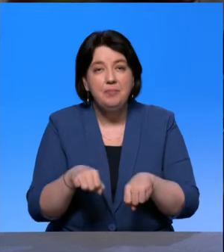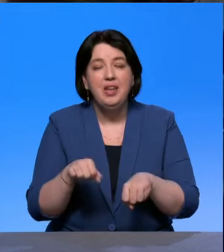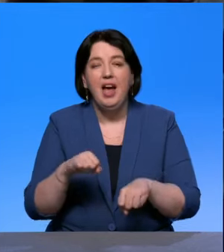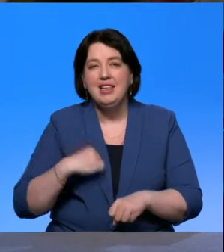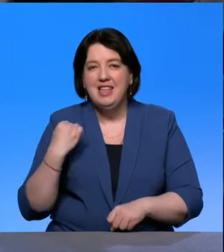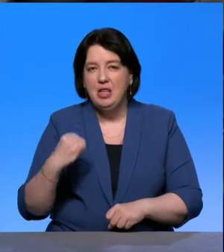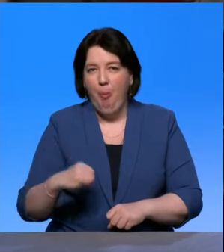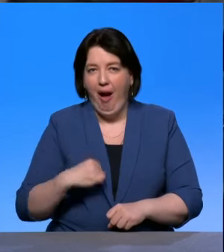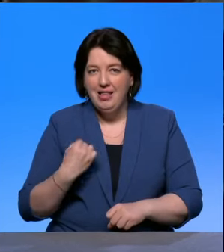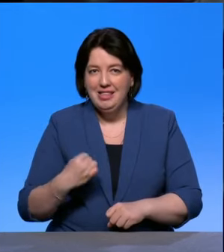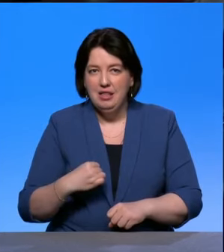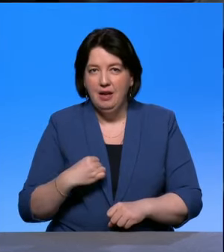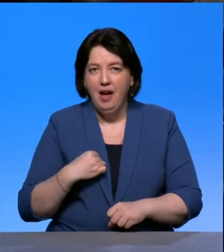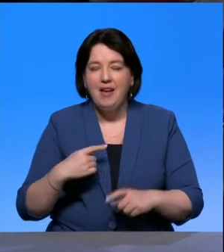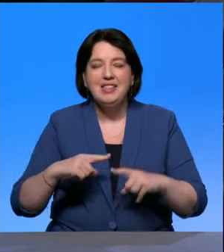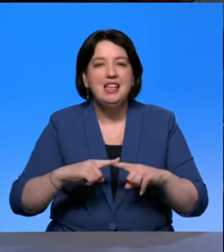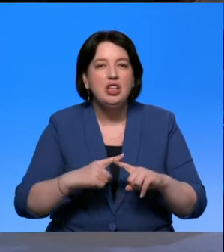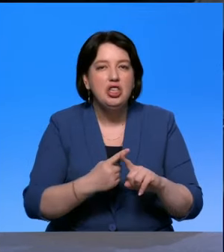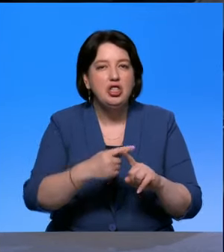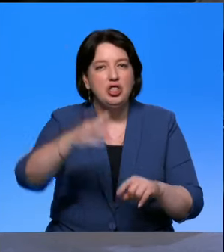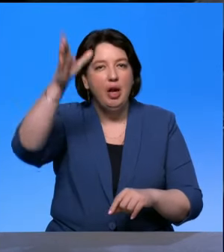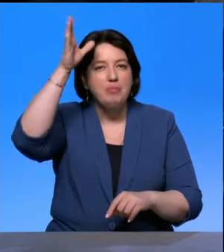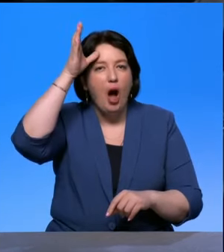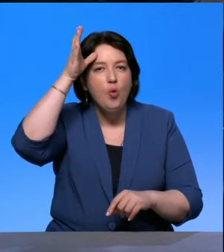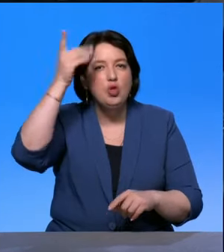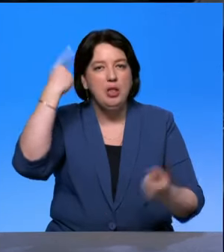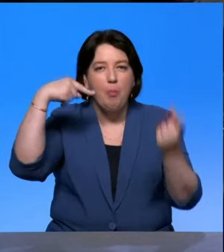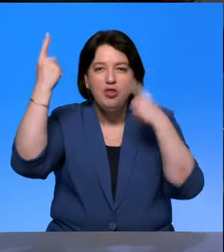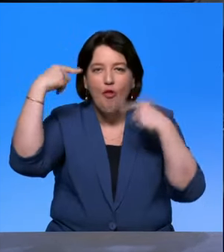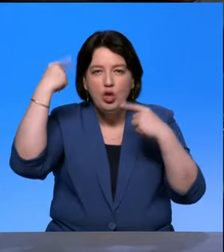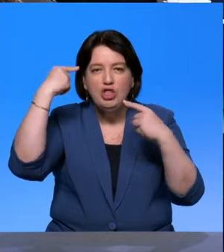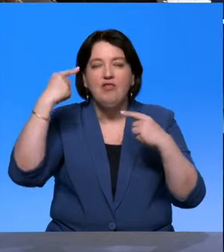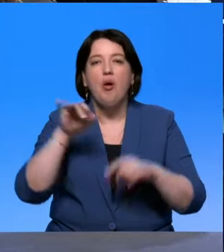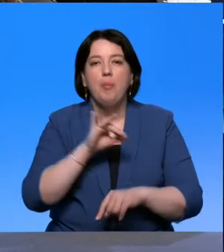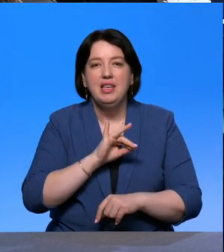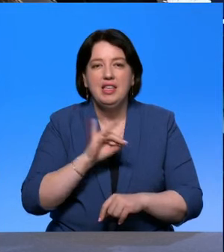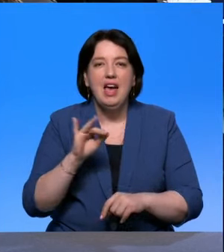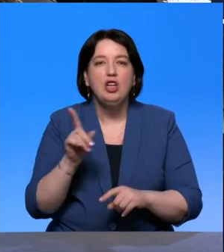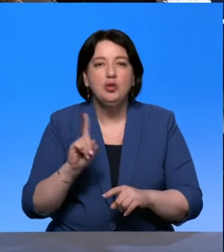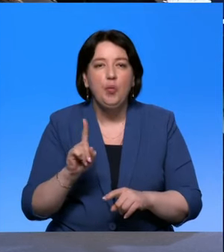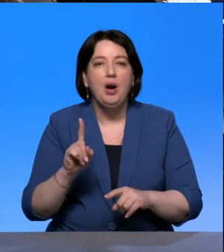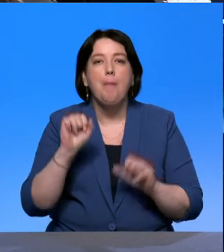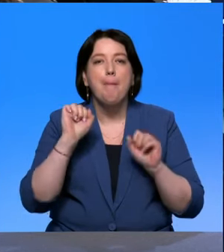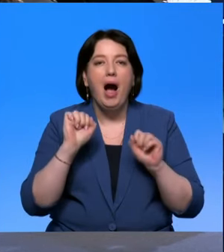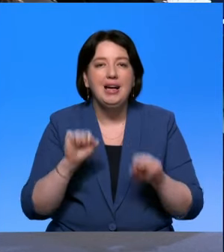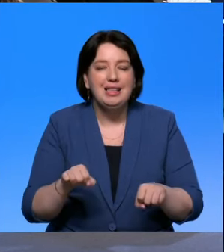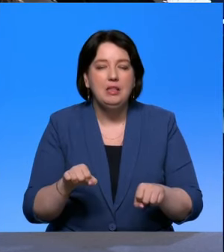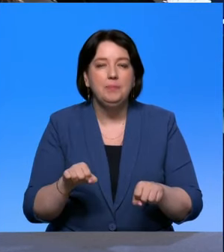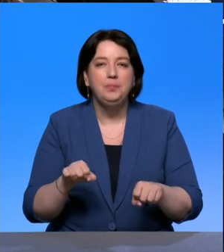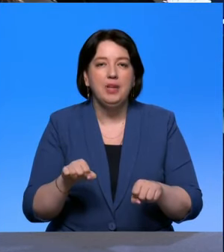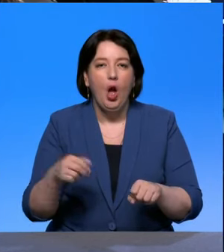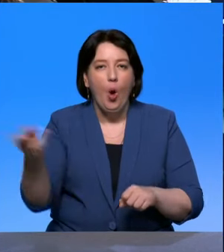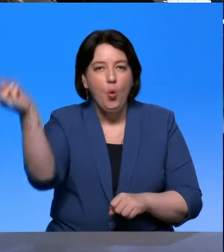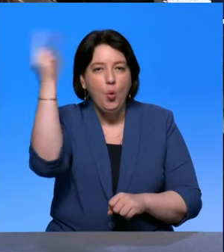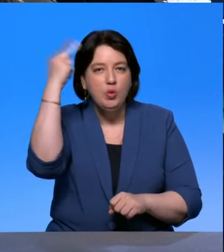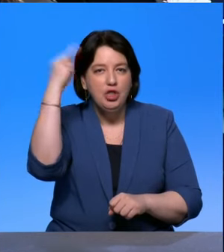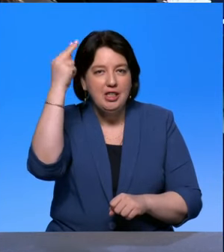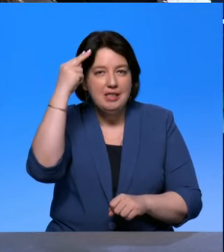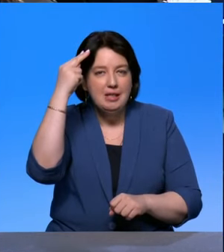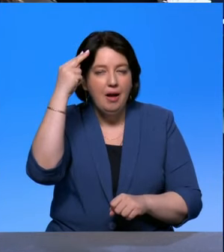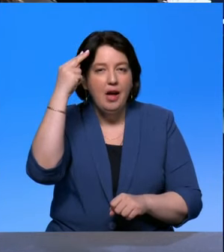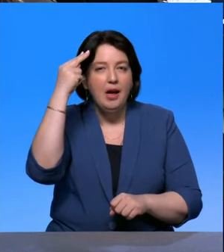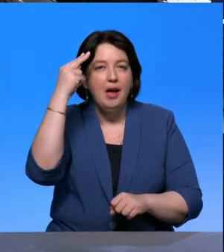заниматься техническим, научным творчеством, для того, чтобы они могли учиться